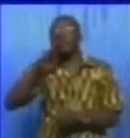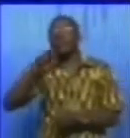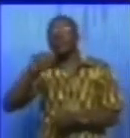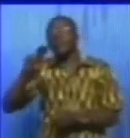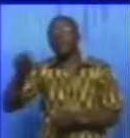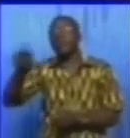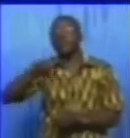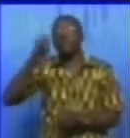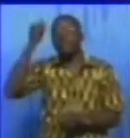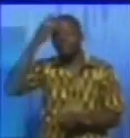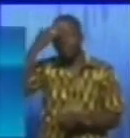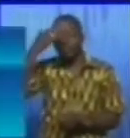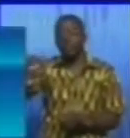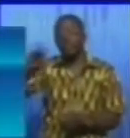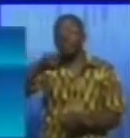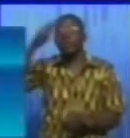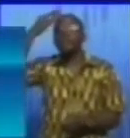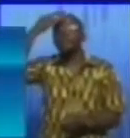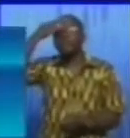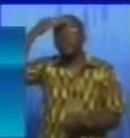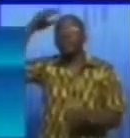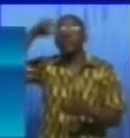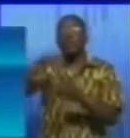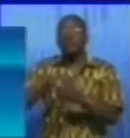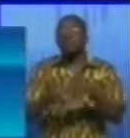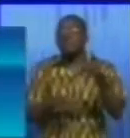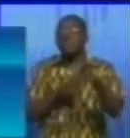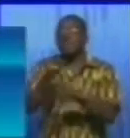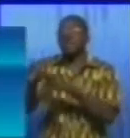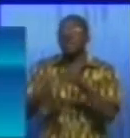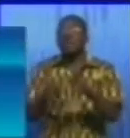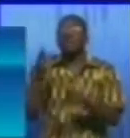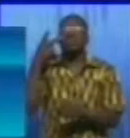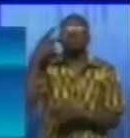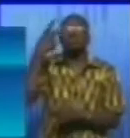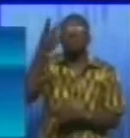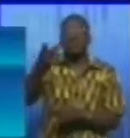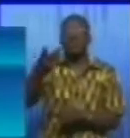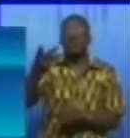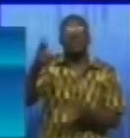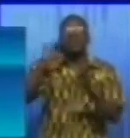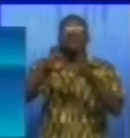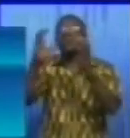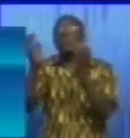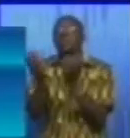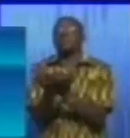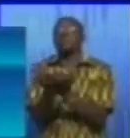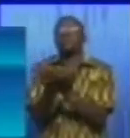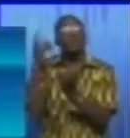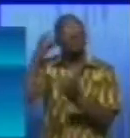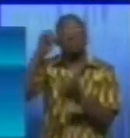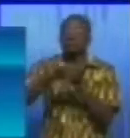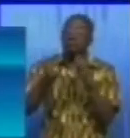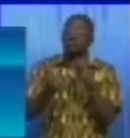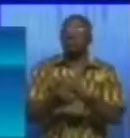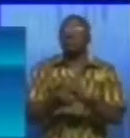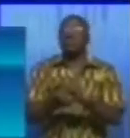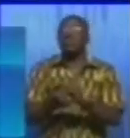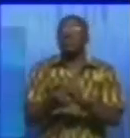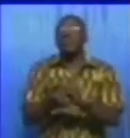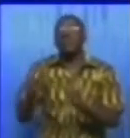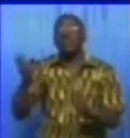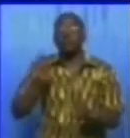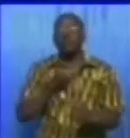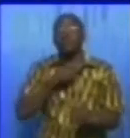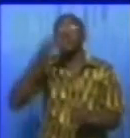qu'en matière d'eau potable, les gens ont l'impression de voir que c'est les communes du village seulement qui ont des problèmes. Alors que nous savons bien